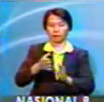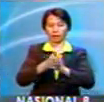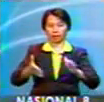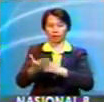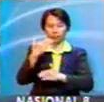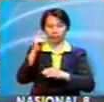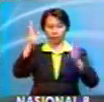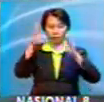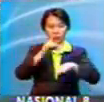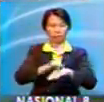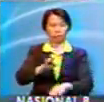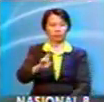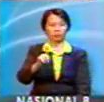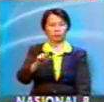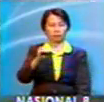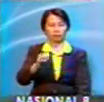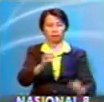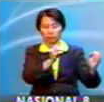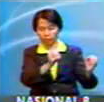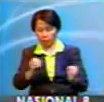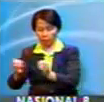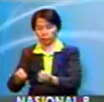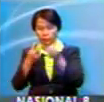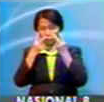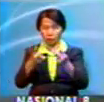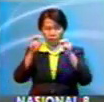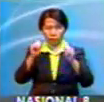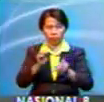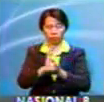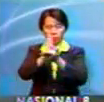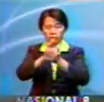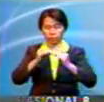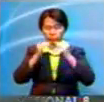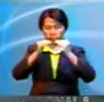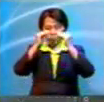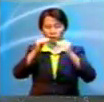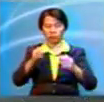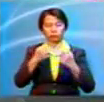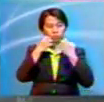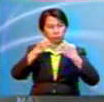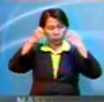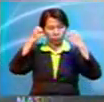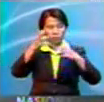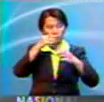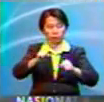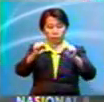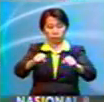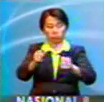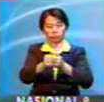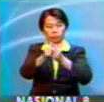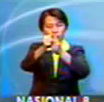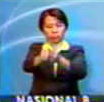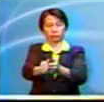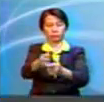Malaysia di Angkasa Puri. Penganjurannya juga dilihat mampu membantu meningkatkan tahap kecekapan dan keupayaan